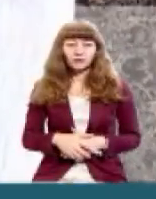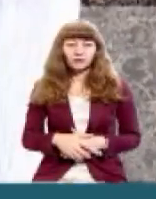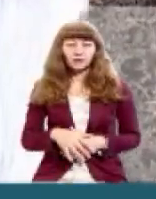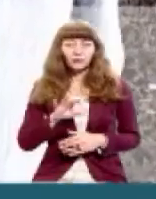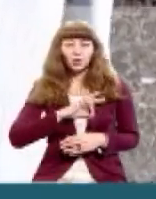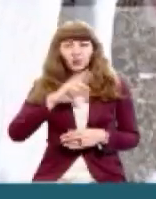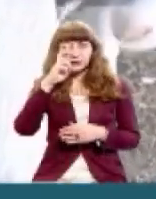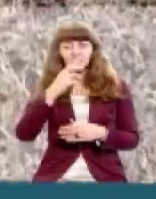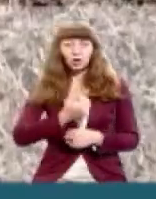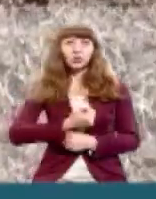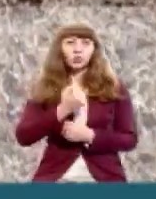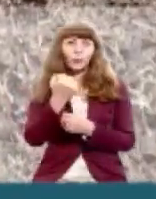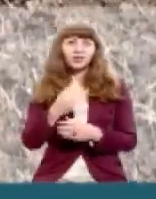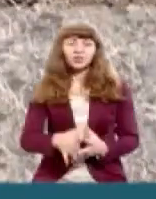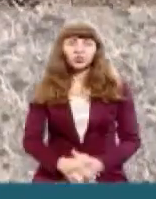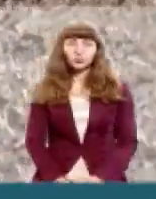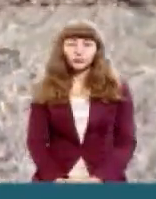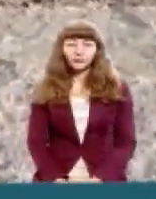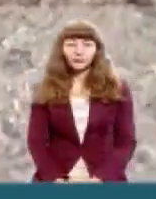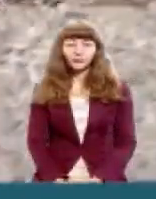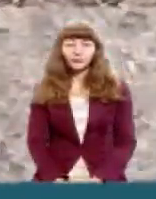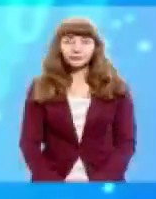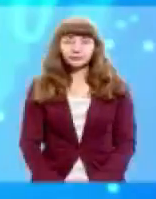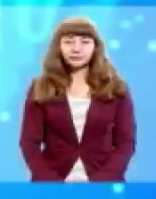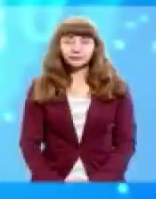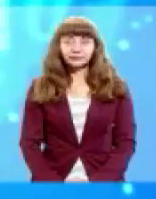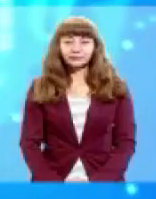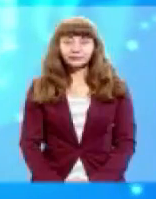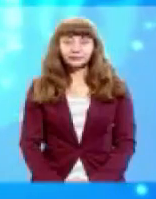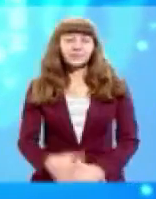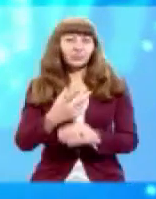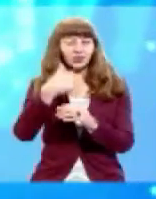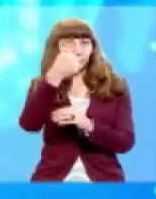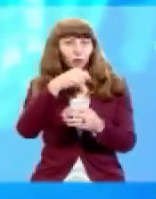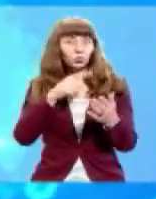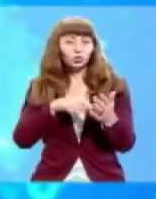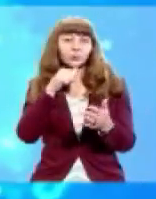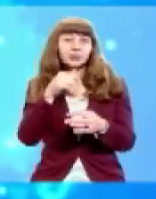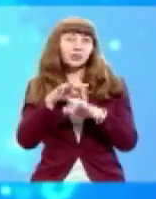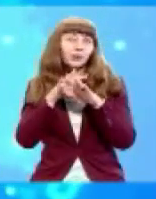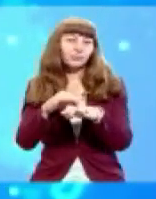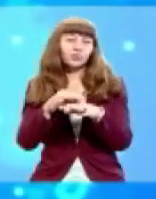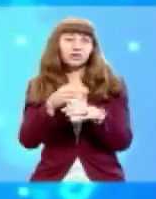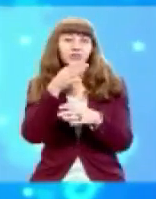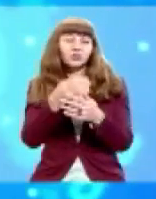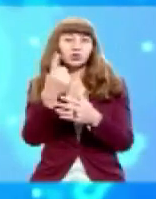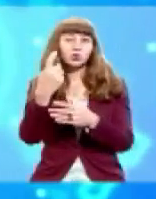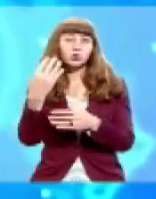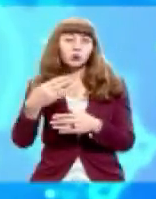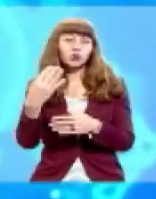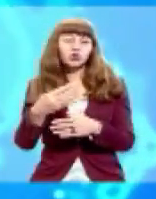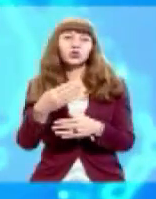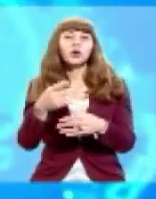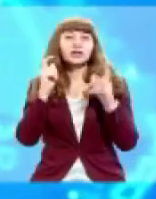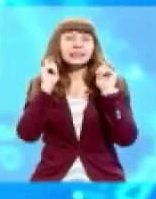жалғасатын болады. Жанар Ержанова, Родион Бабич, Қостанай телеарнасы. Биыл Қостанай қаласы өзінің 144 жылдық мерейтойын атап